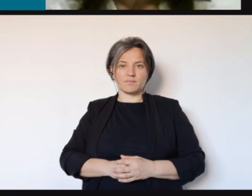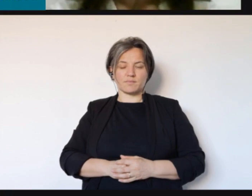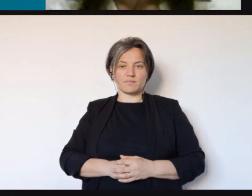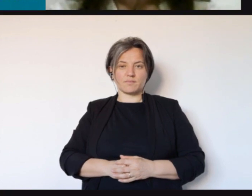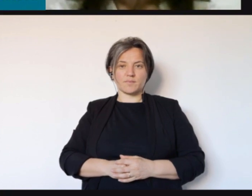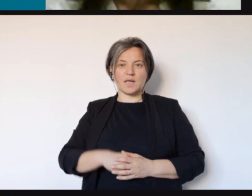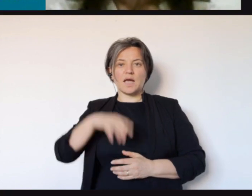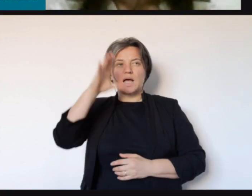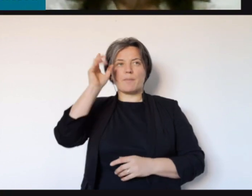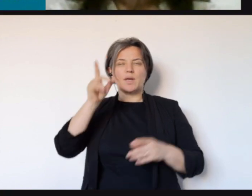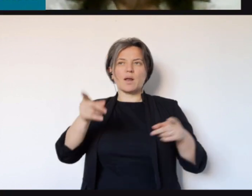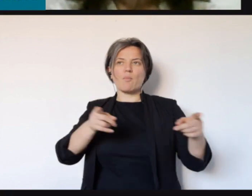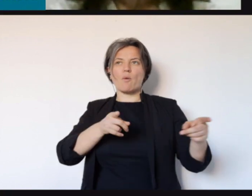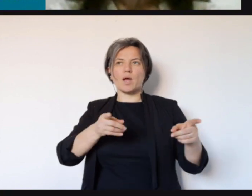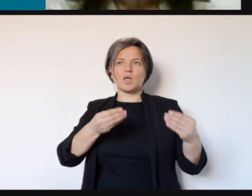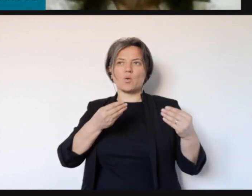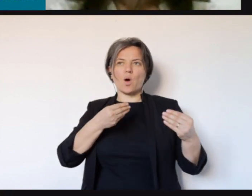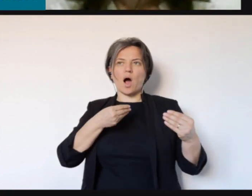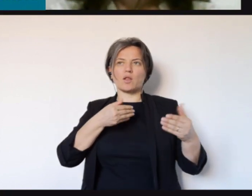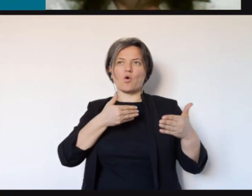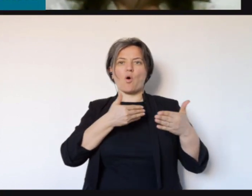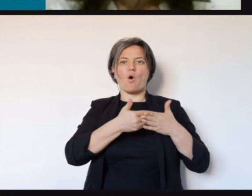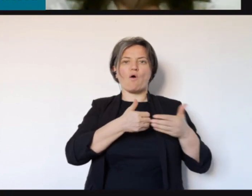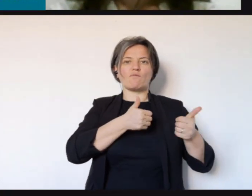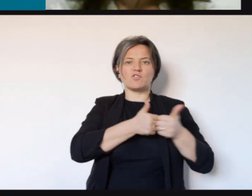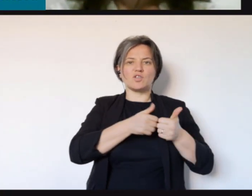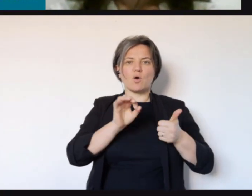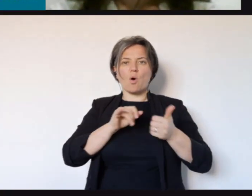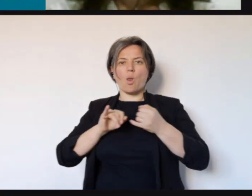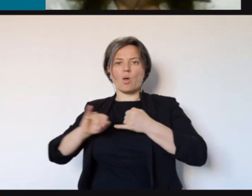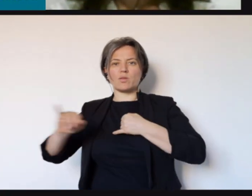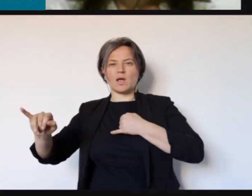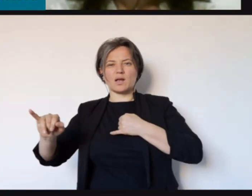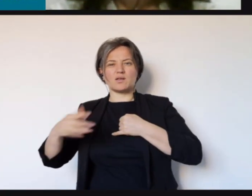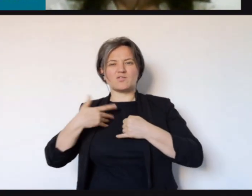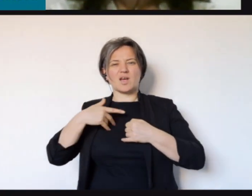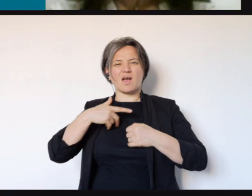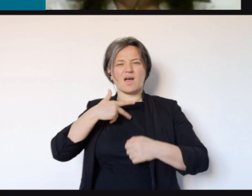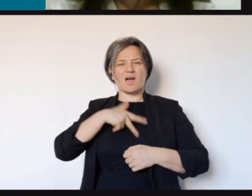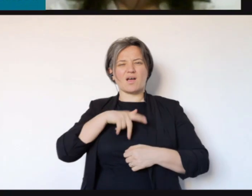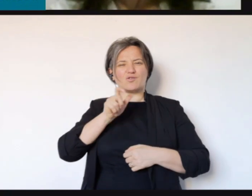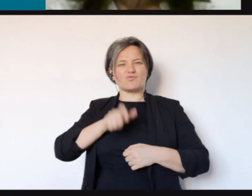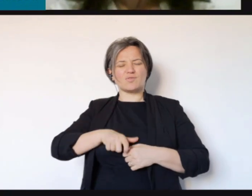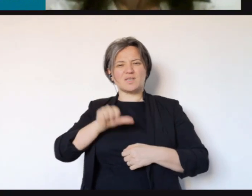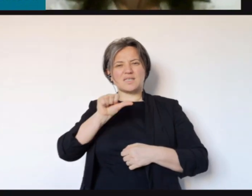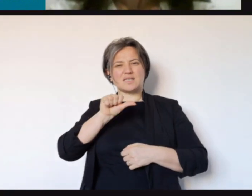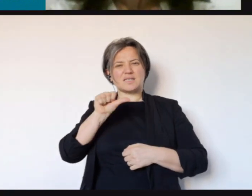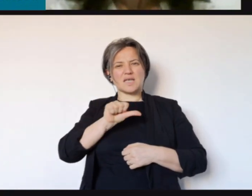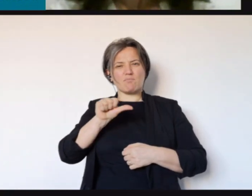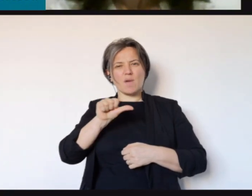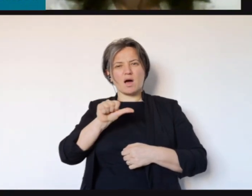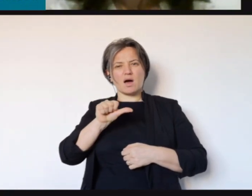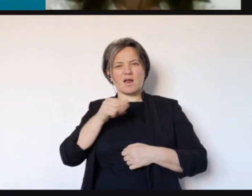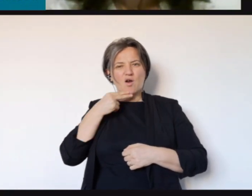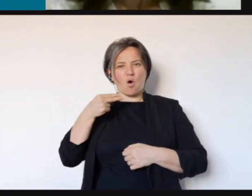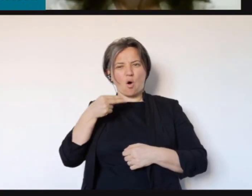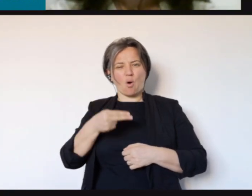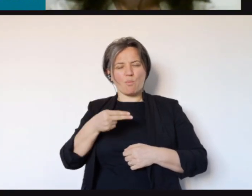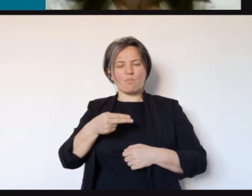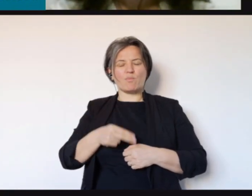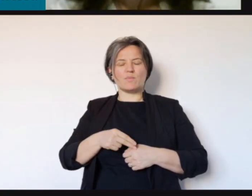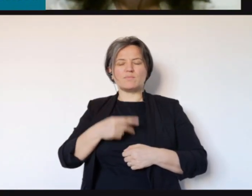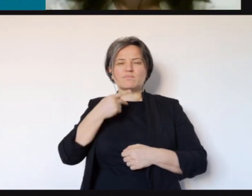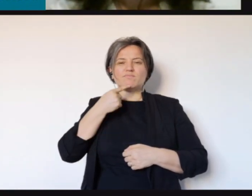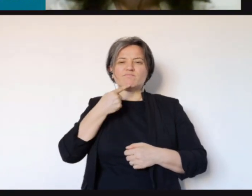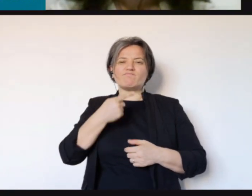momenti in cui si è più vicini e più lontani. C'è un sociologo che si chiama Simmel che parla di